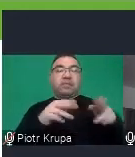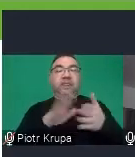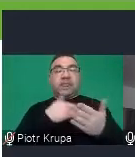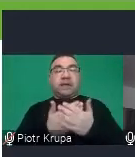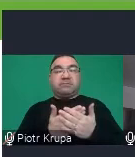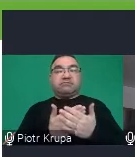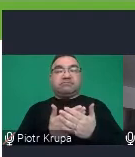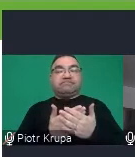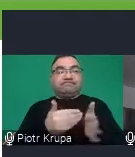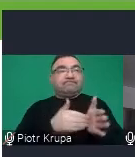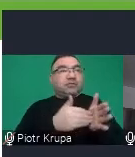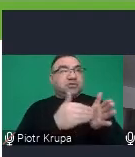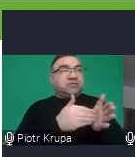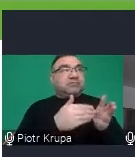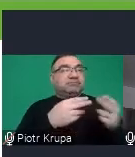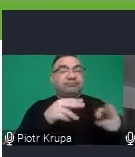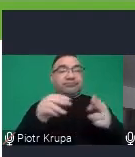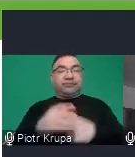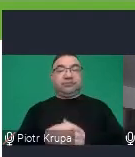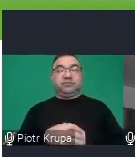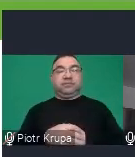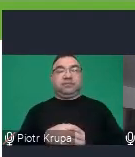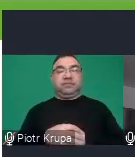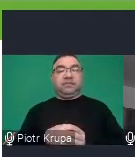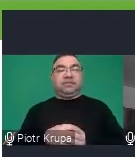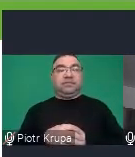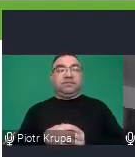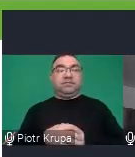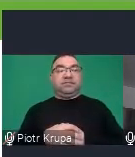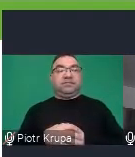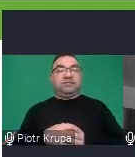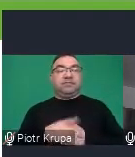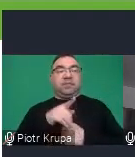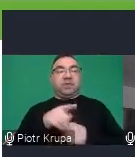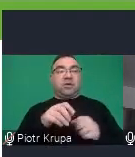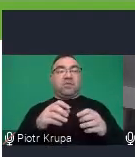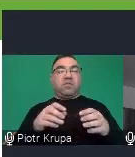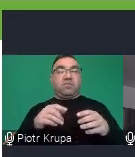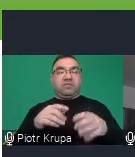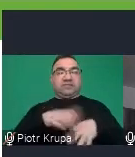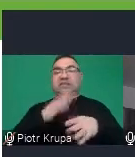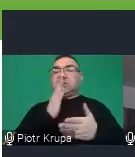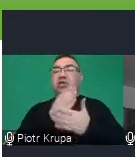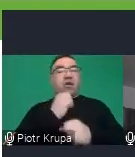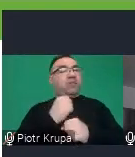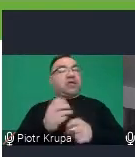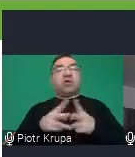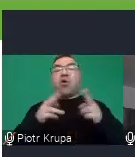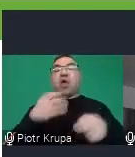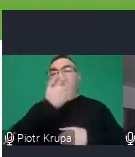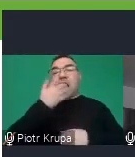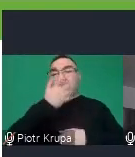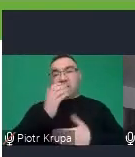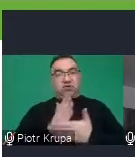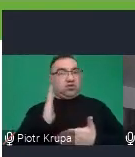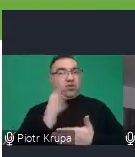na nią zapotrzebowanie. Tym bardziej, że układ ten pracuje tylko i wyłącznie w okresach letnich na